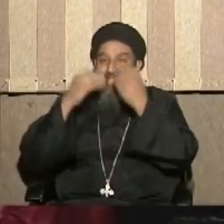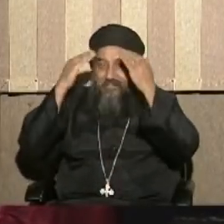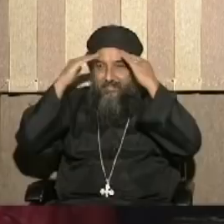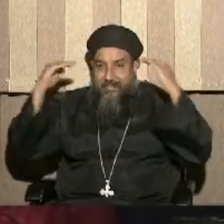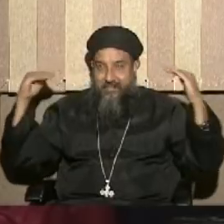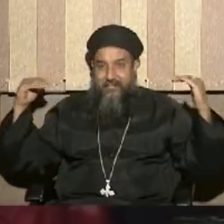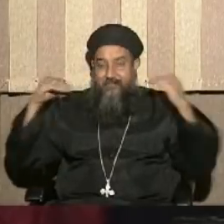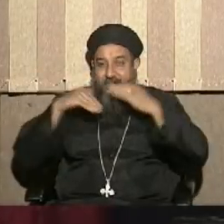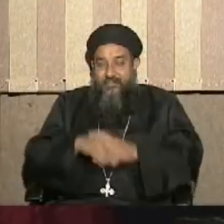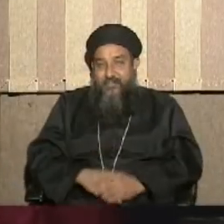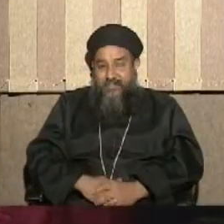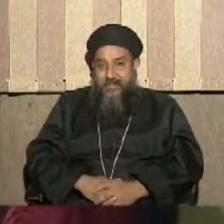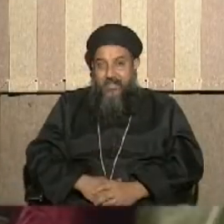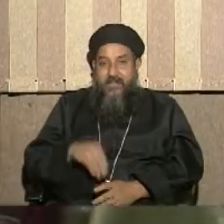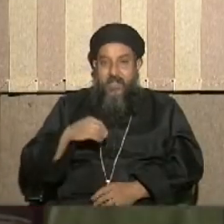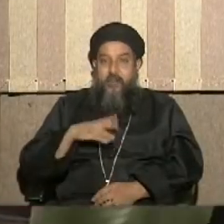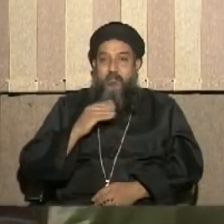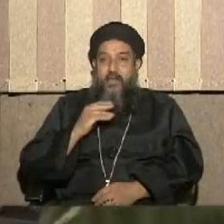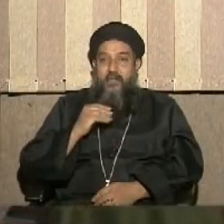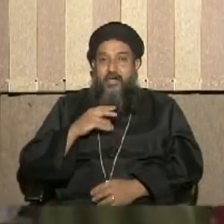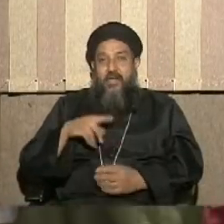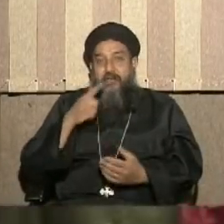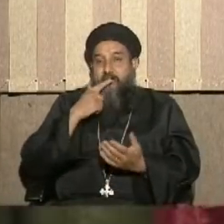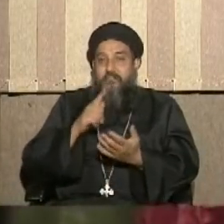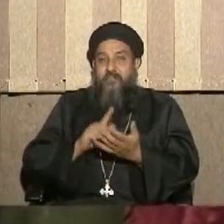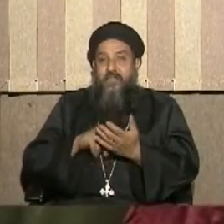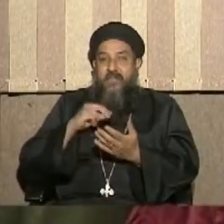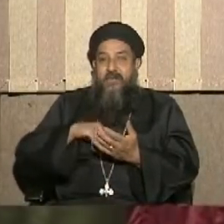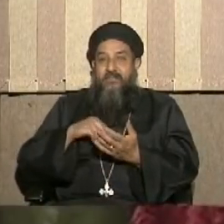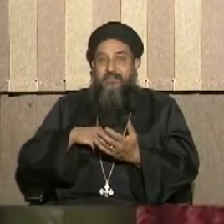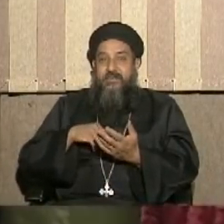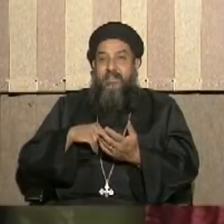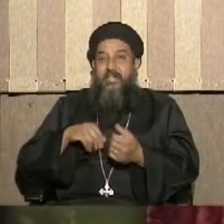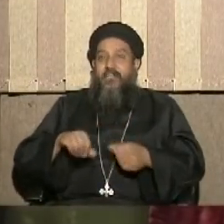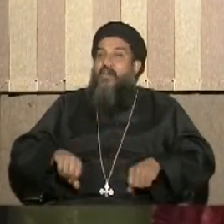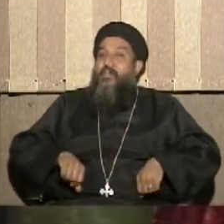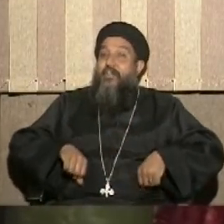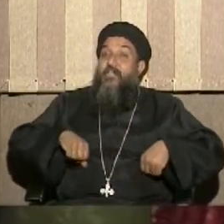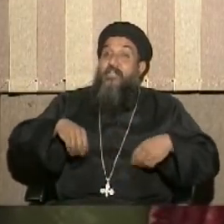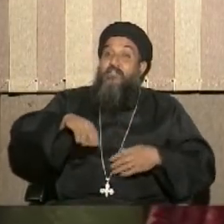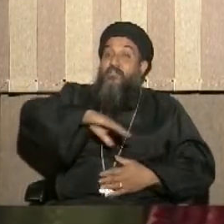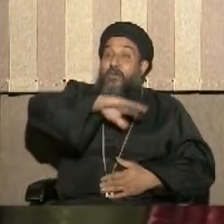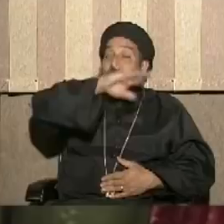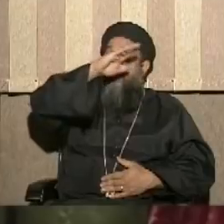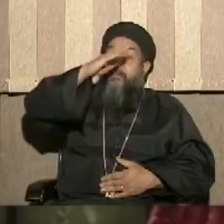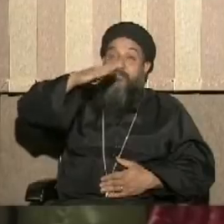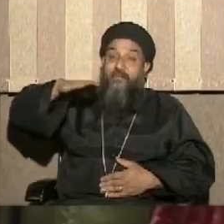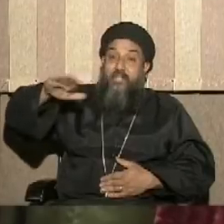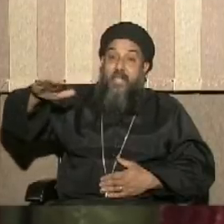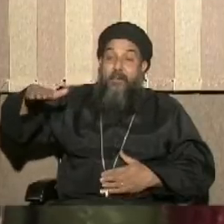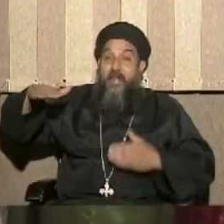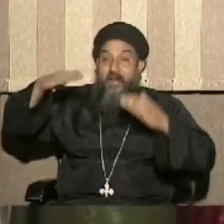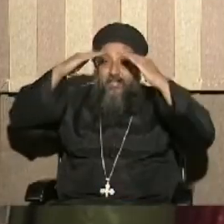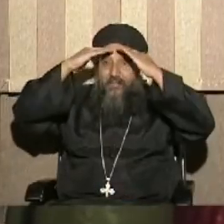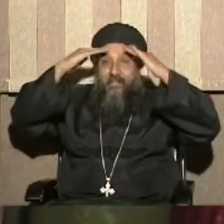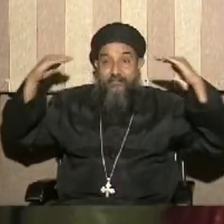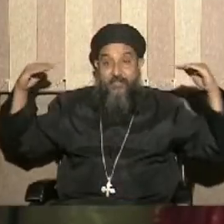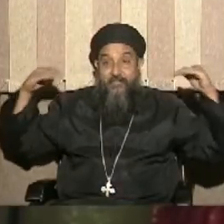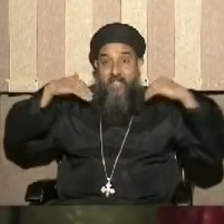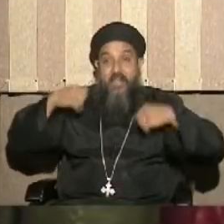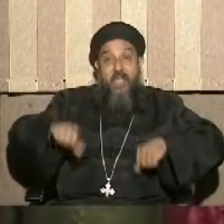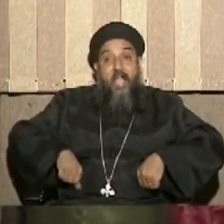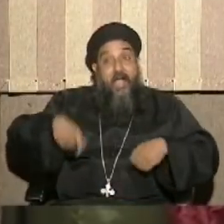ده صعب قوي. يا ابي احنا فعلا طول عمرنا نفسنا نجرب حياه البريه ونشوف الاديوره وحياه الرهبان. لا يا ماكس،